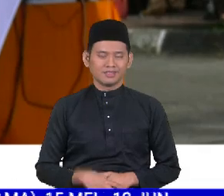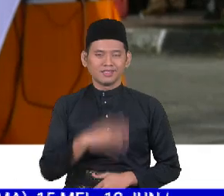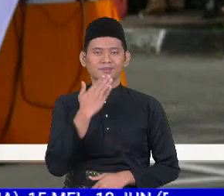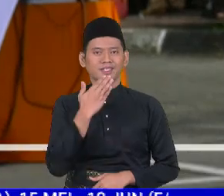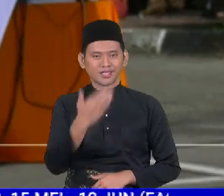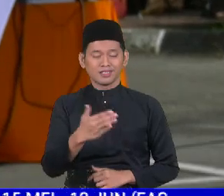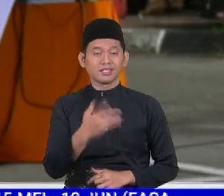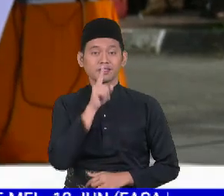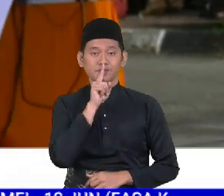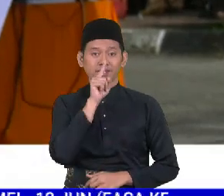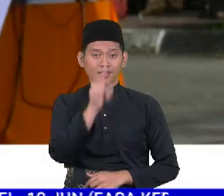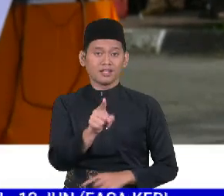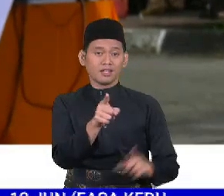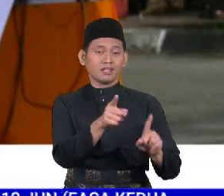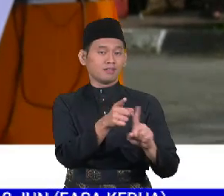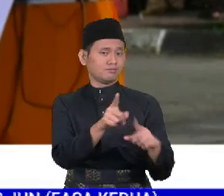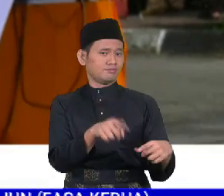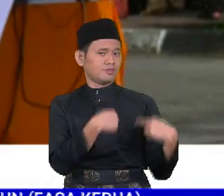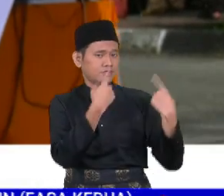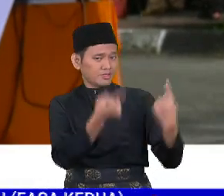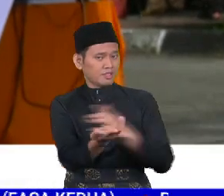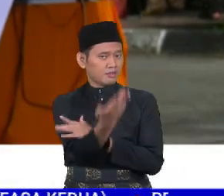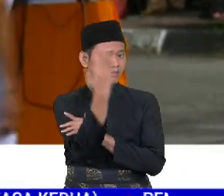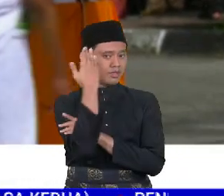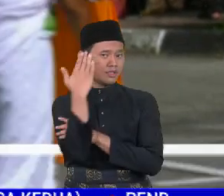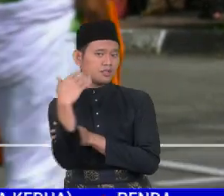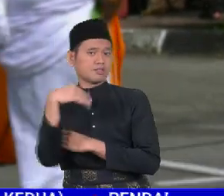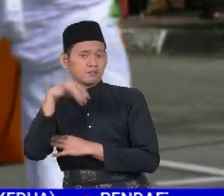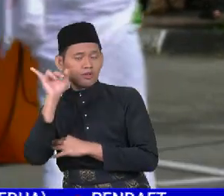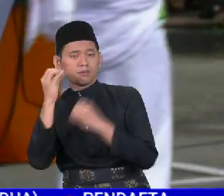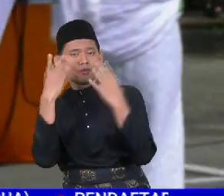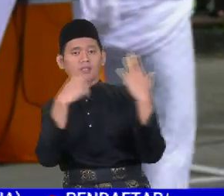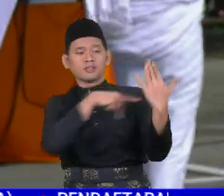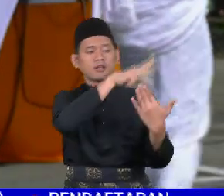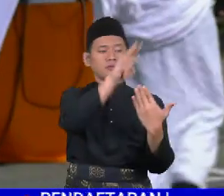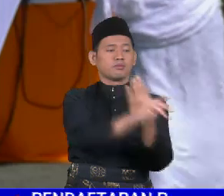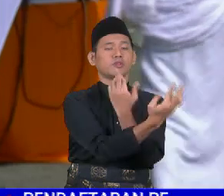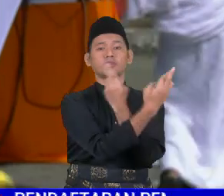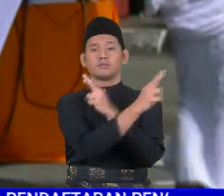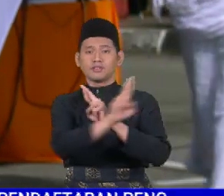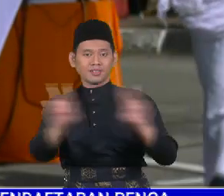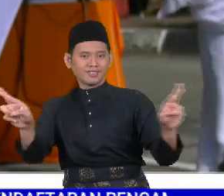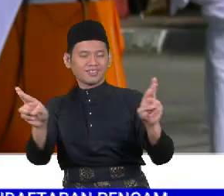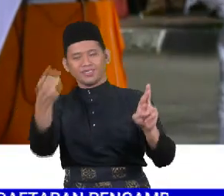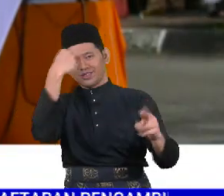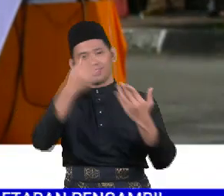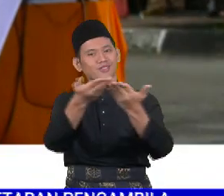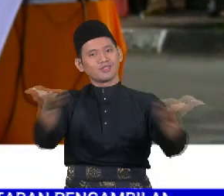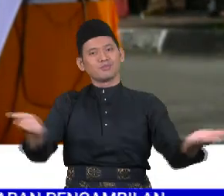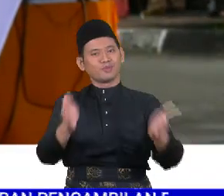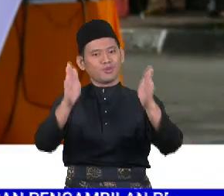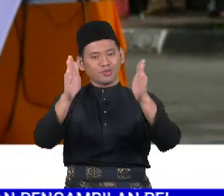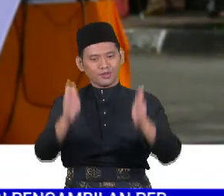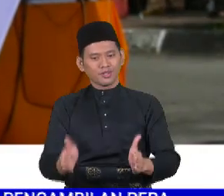Terima kasih. Sebenarnya dari pagi semalam banyak program menarik telah dijalankan untuk masyarakat tempatan di